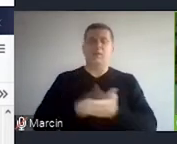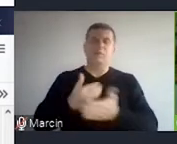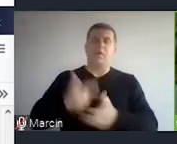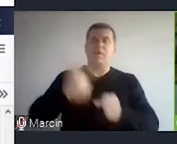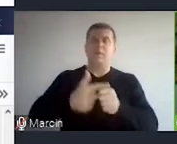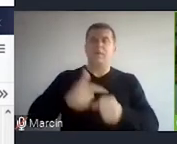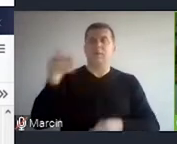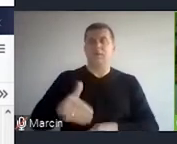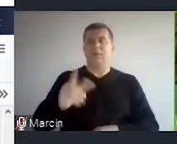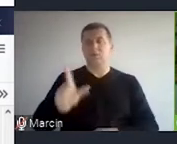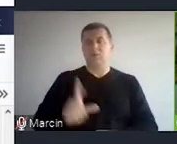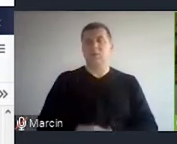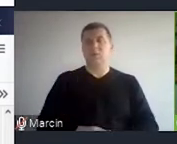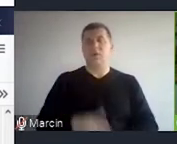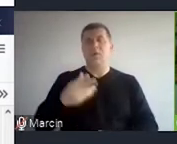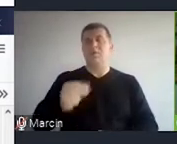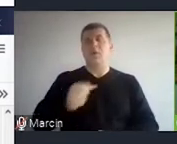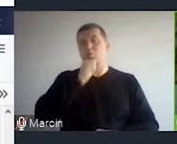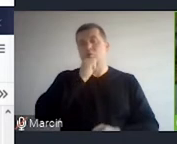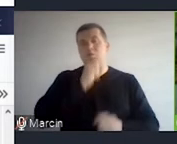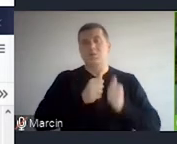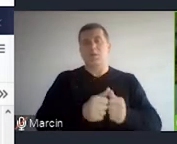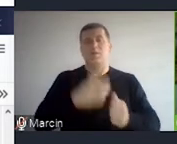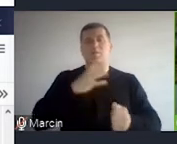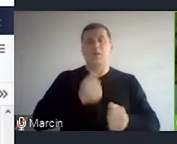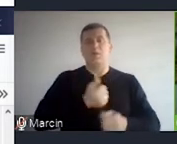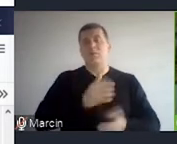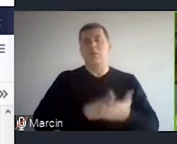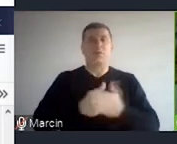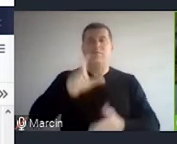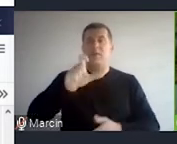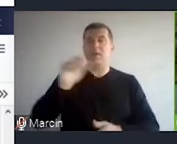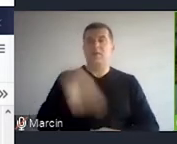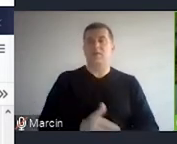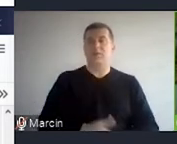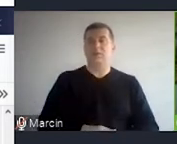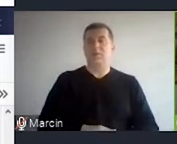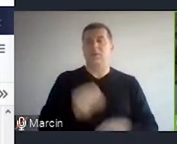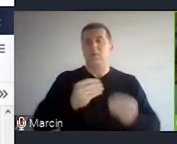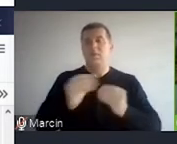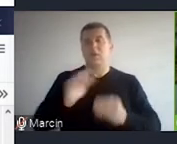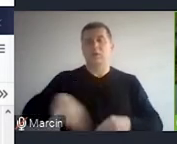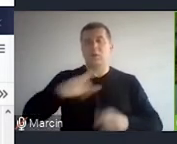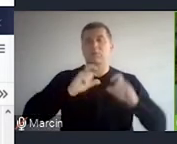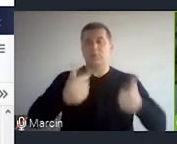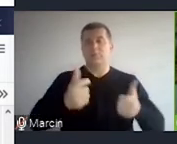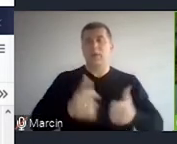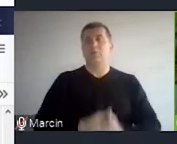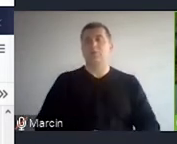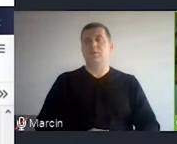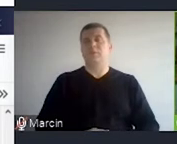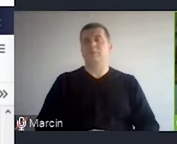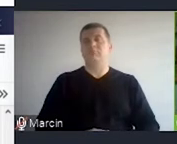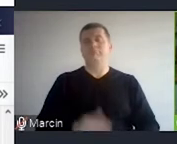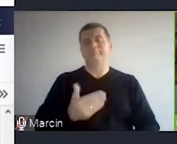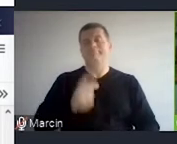tysięcy złotych, a nie duże zadanie warte tych 1200. Natomiast w większości wypadków niestety nie kończy